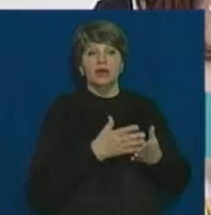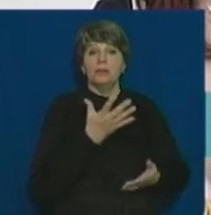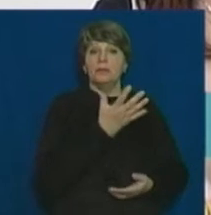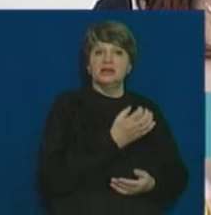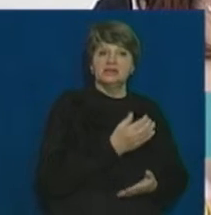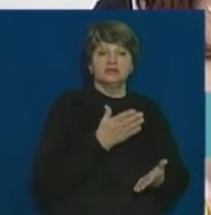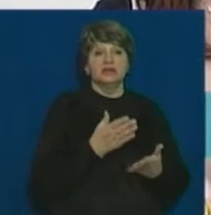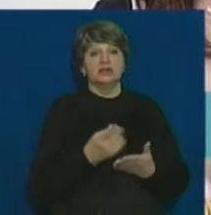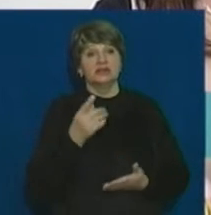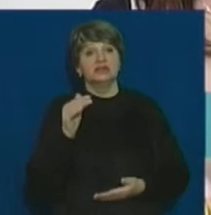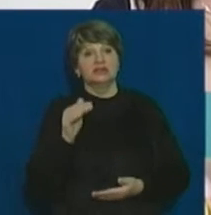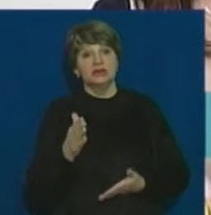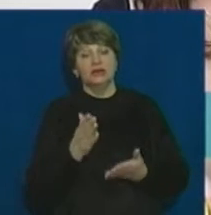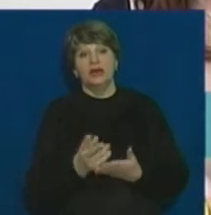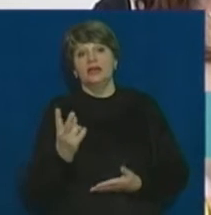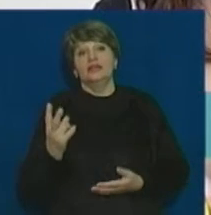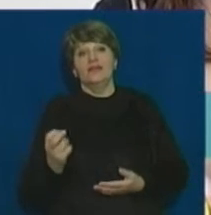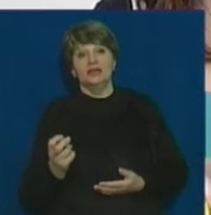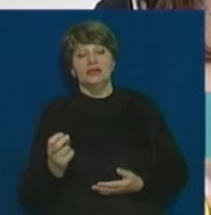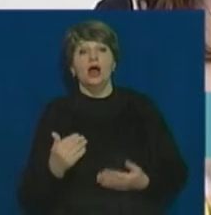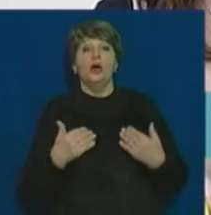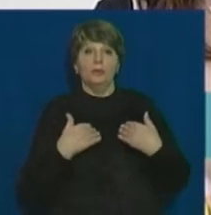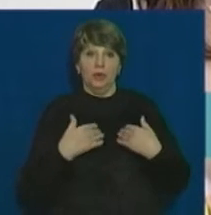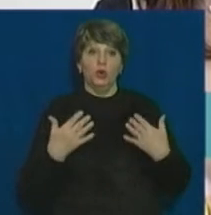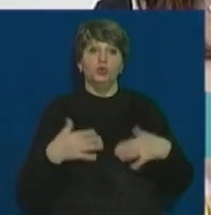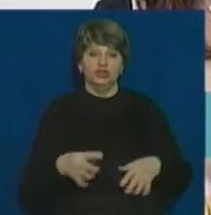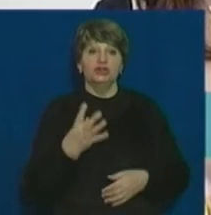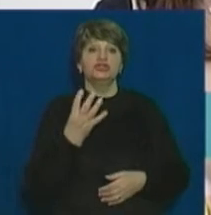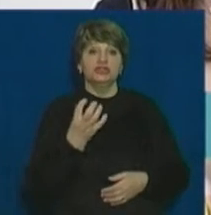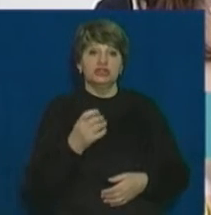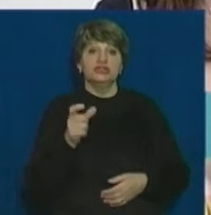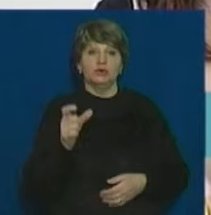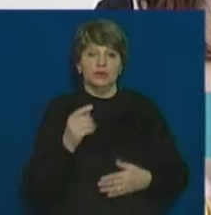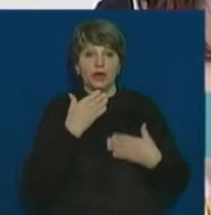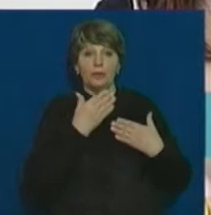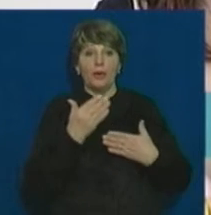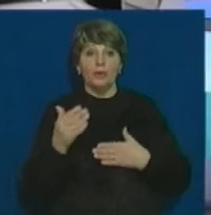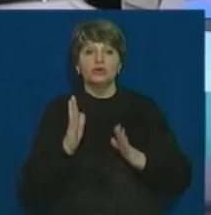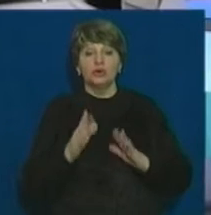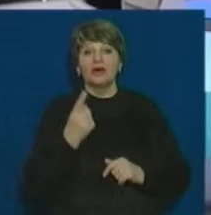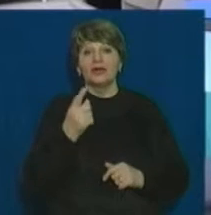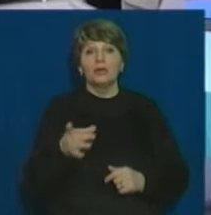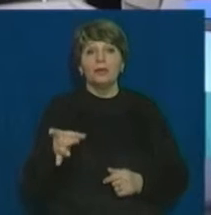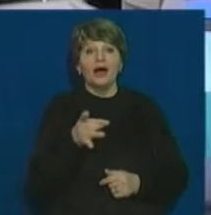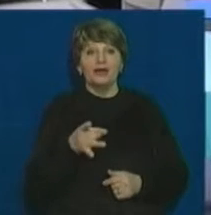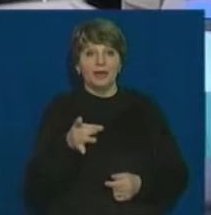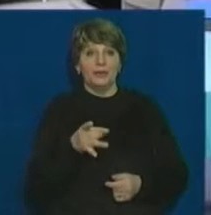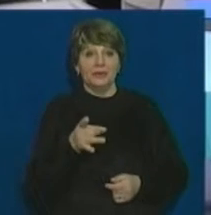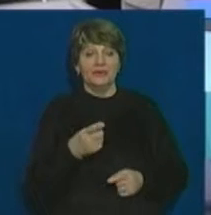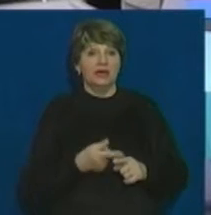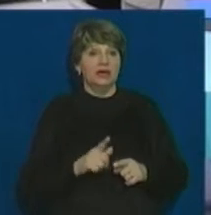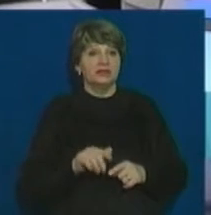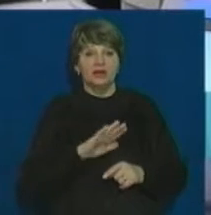1000. Є й 200. Тому якби ми вже 400 людей опитали по одному мікрорайону. Це не загально, якби міська,